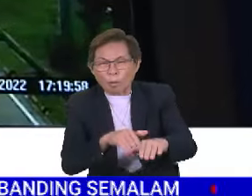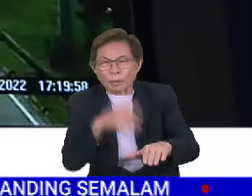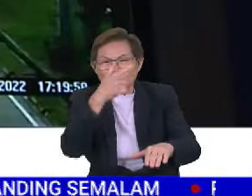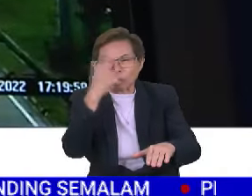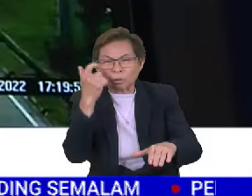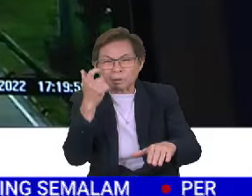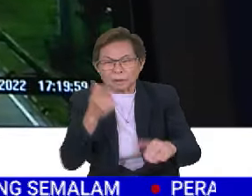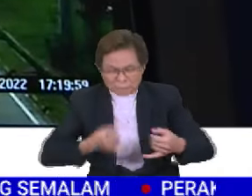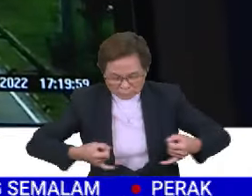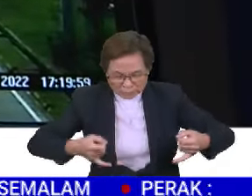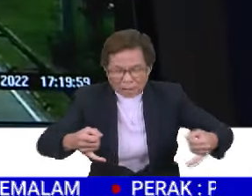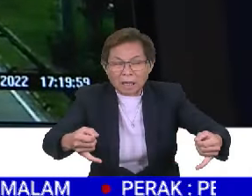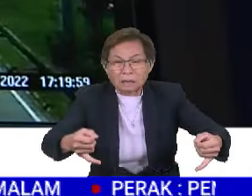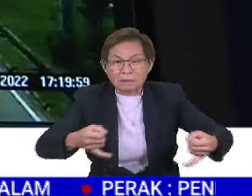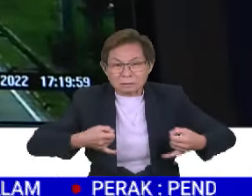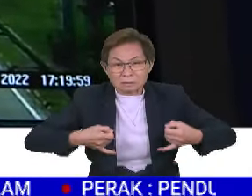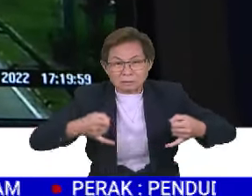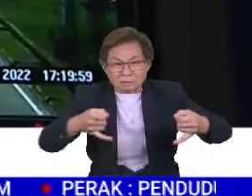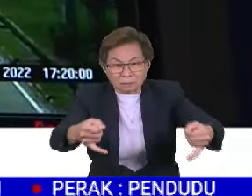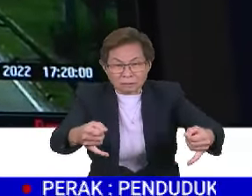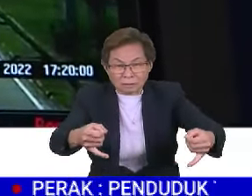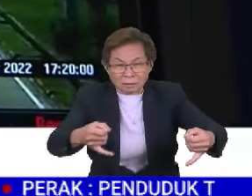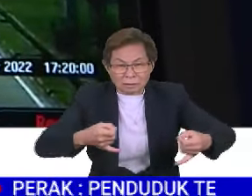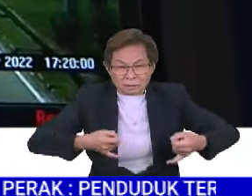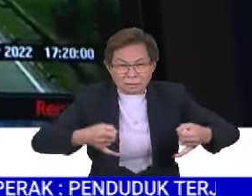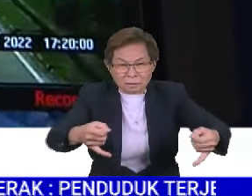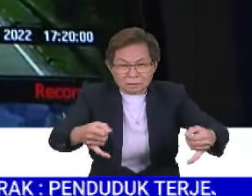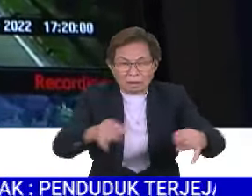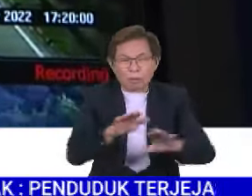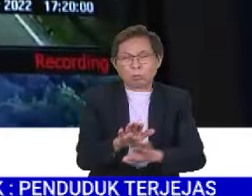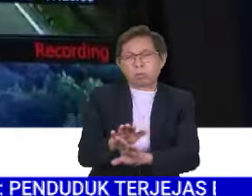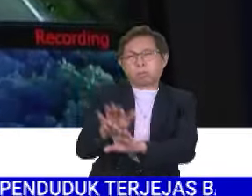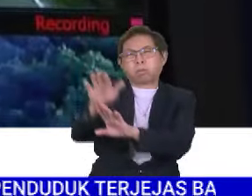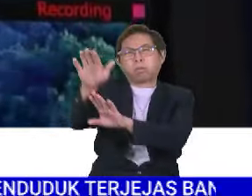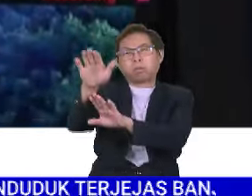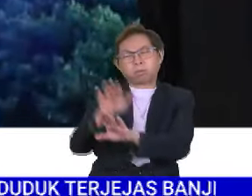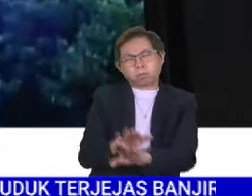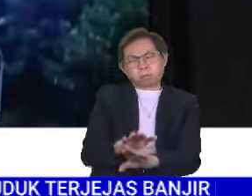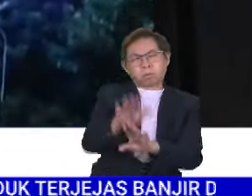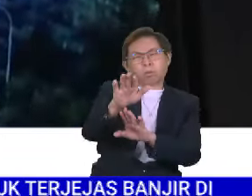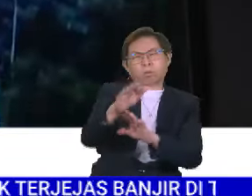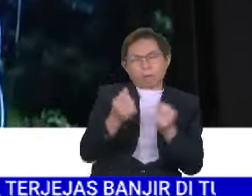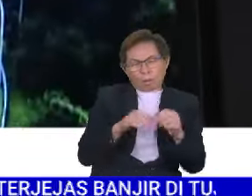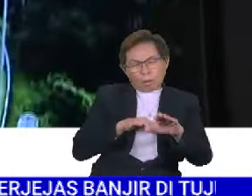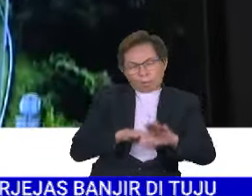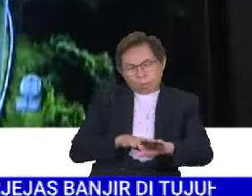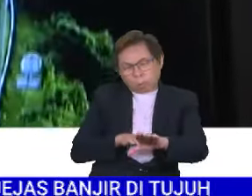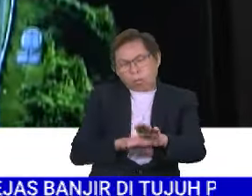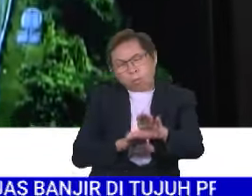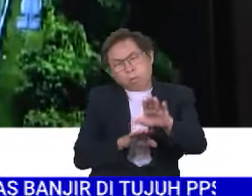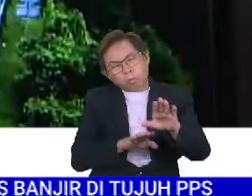struktur jalan di situ adalah dalam keadaan mendaki, so jadinya pergerakan trafik